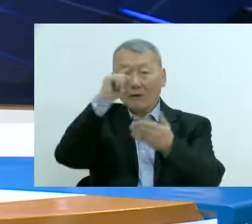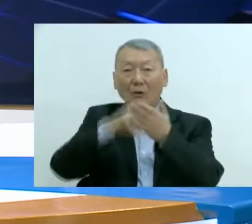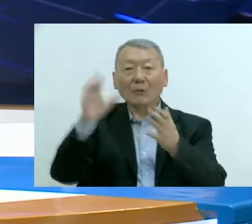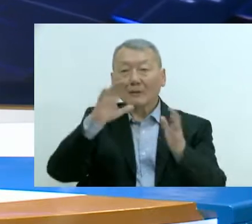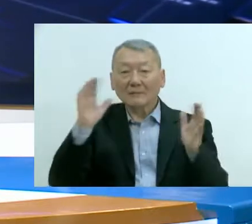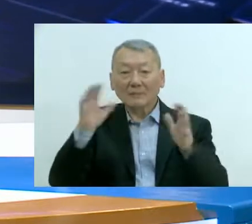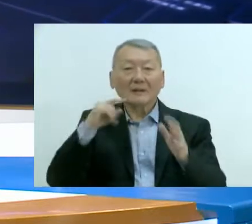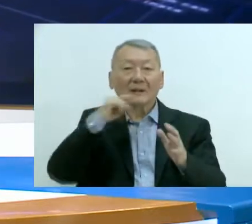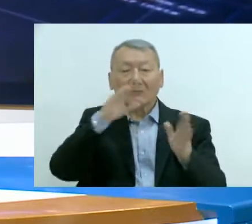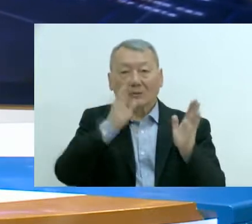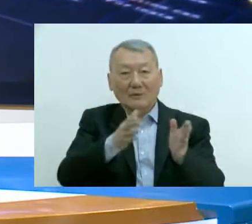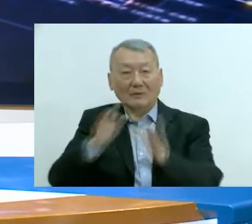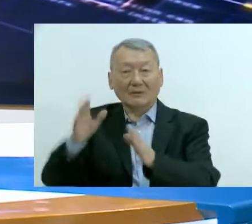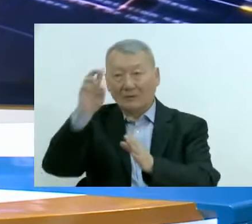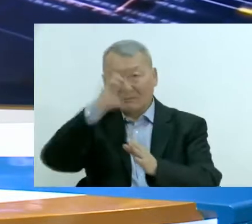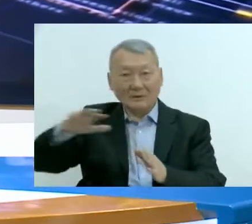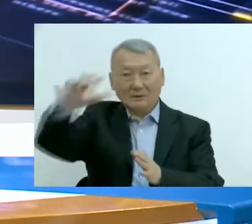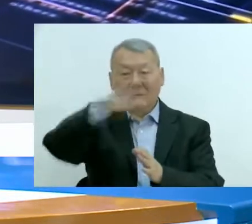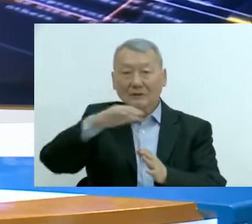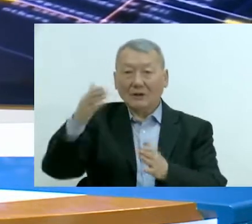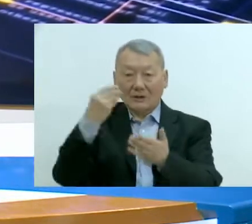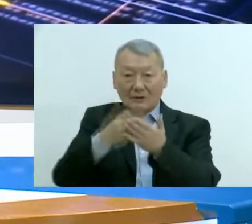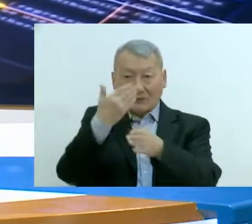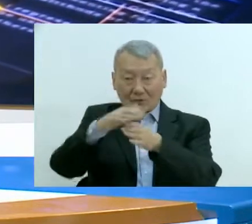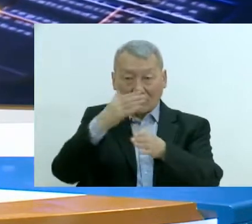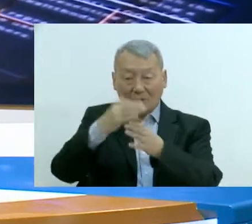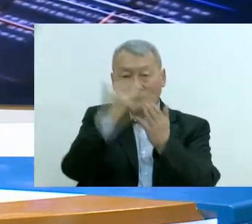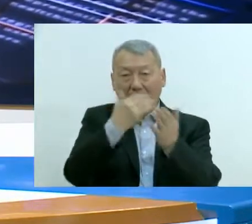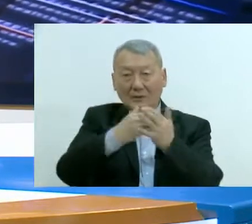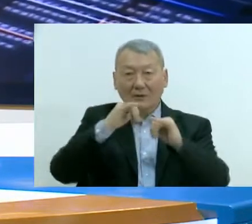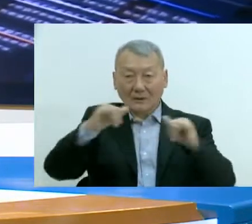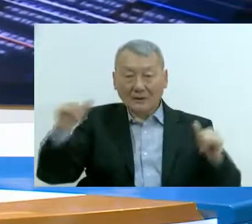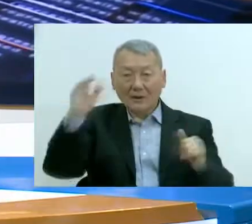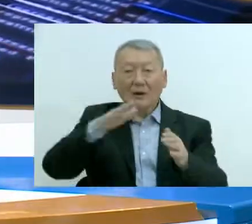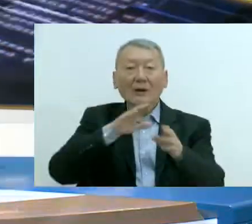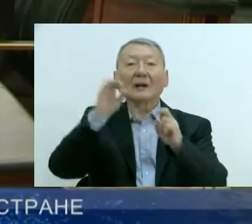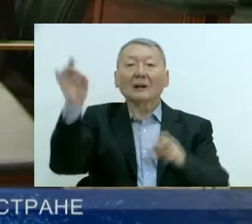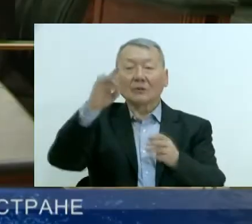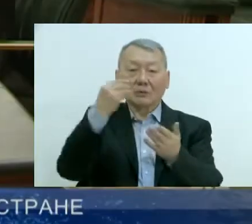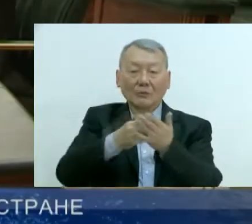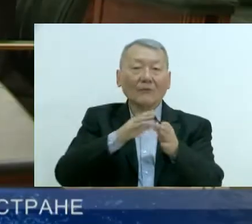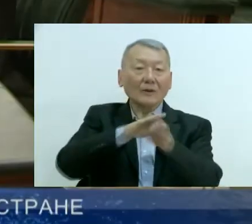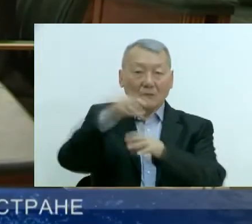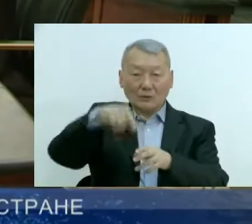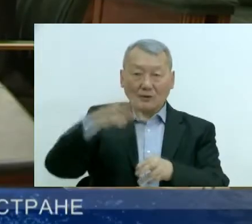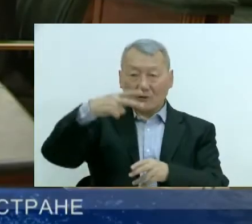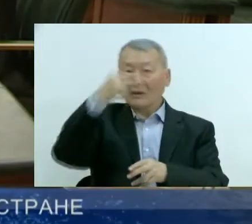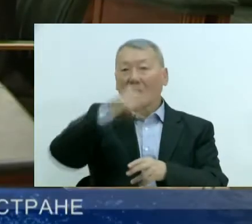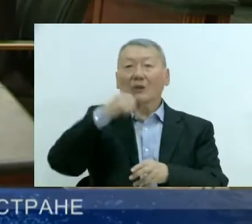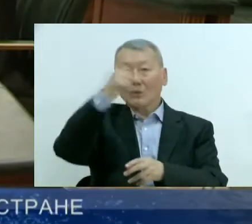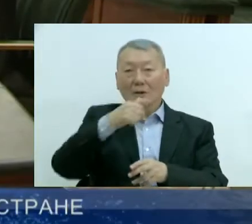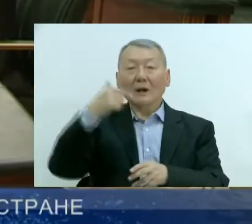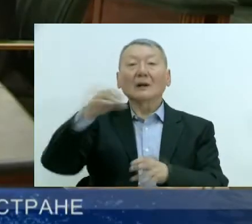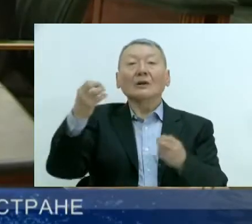макроэкономической стабильности в стране, финансирование приоритетных программ развития и ход исполнения республиканского бюджета на этот год. Кроме этого,